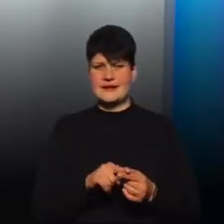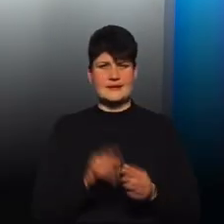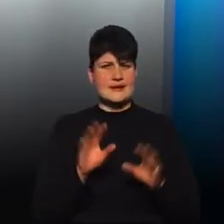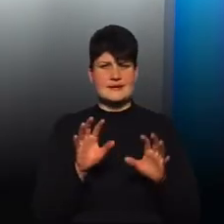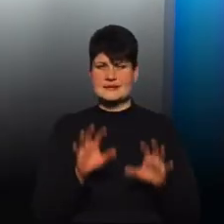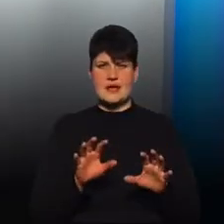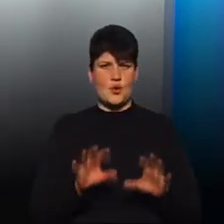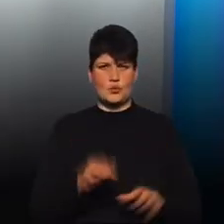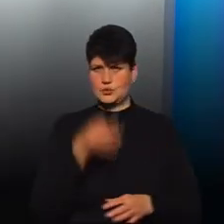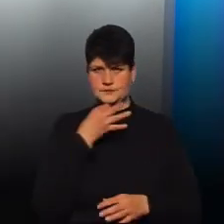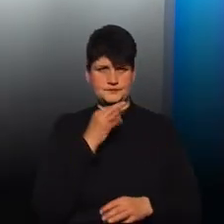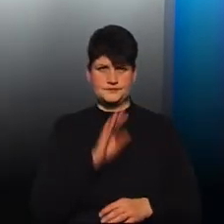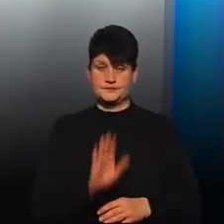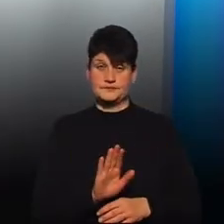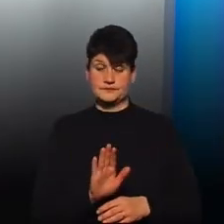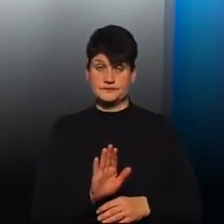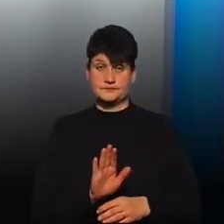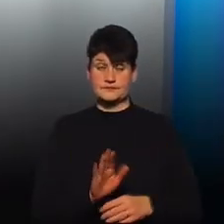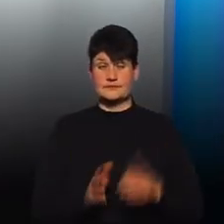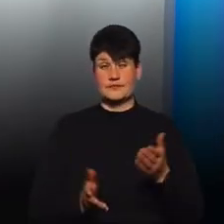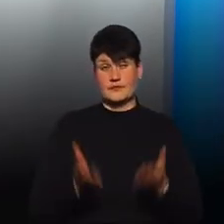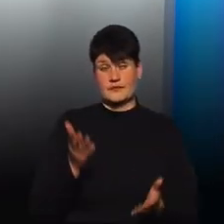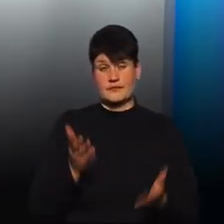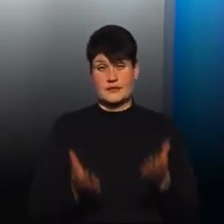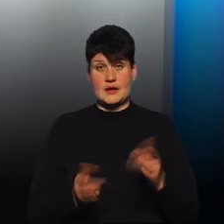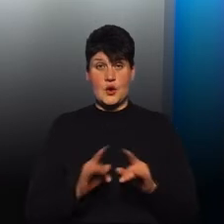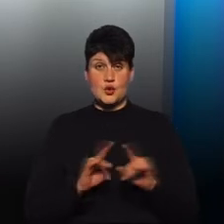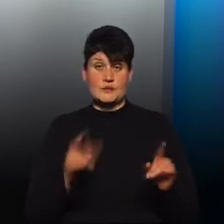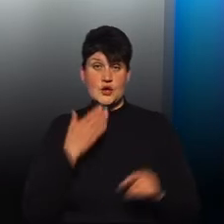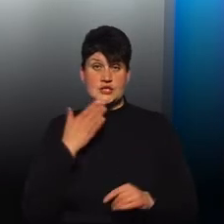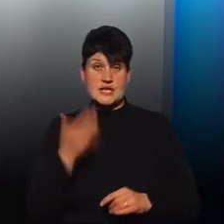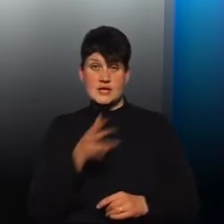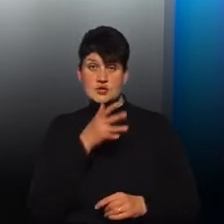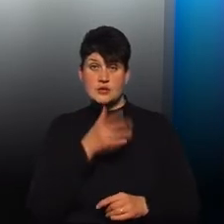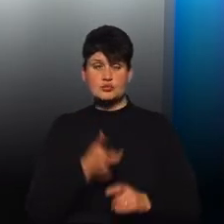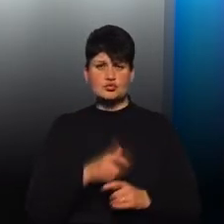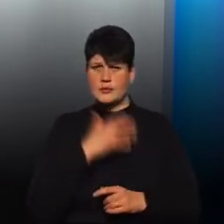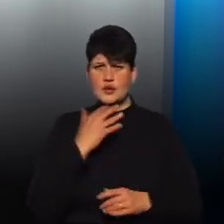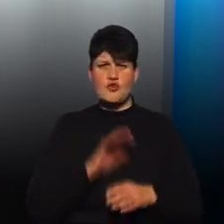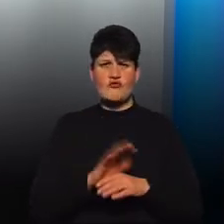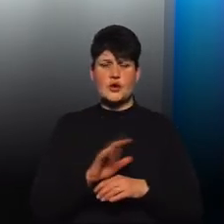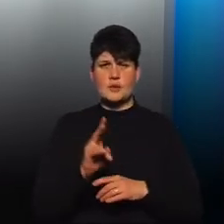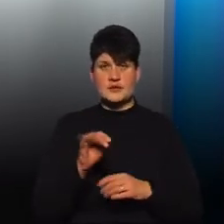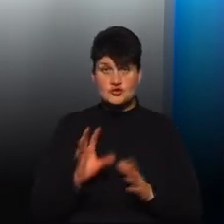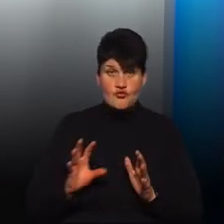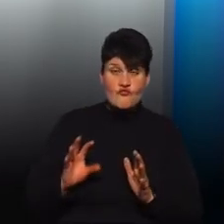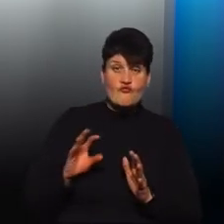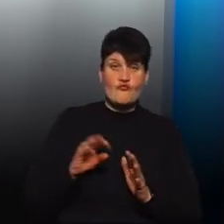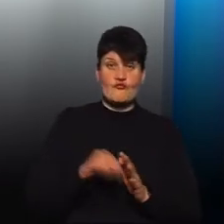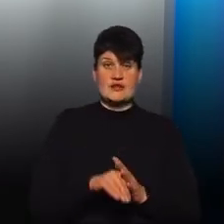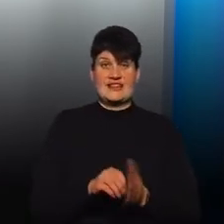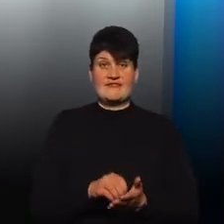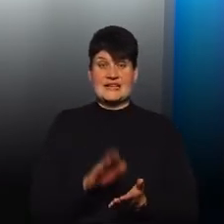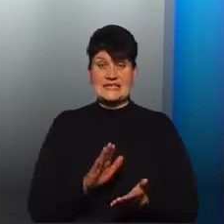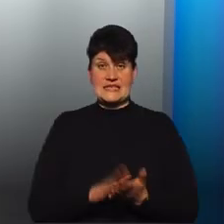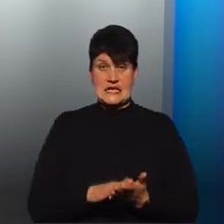засоби. Але особливо останнім часом дуже багато виробників для того, щоб обійти оцей процес реєстрації лікарського